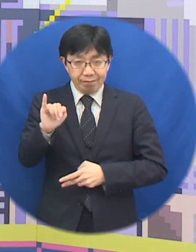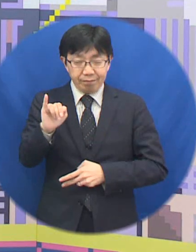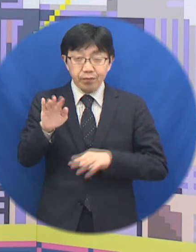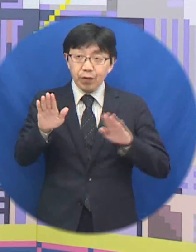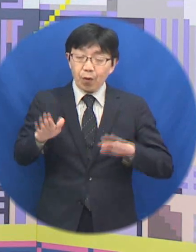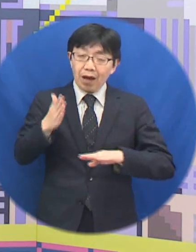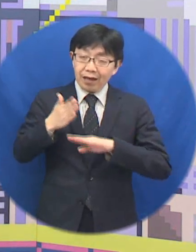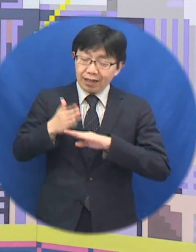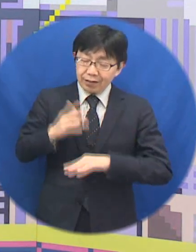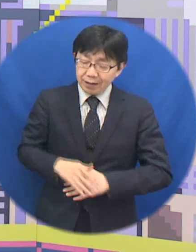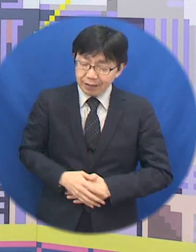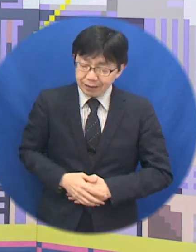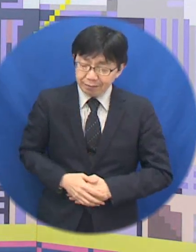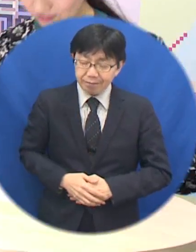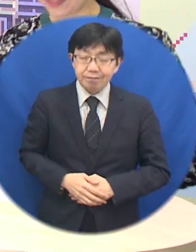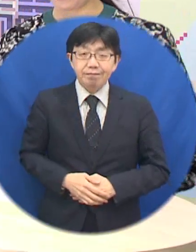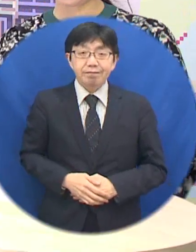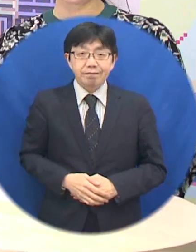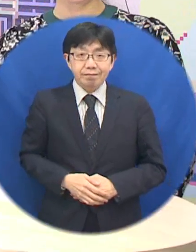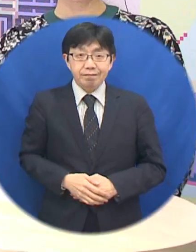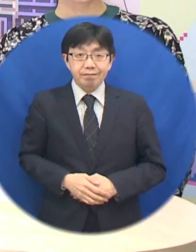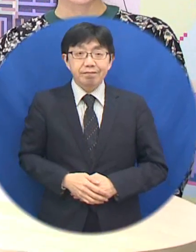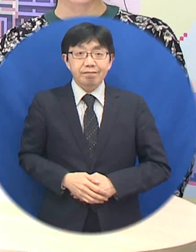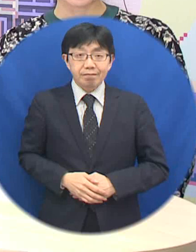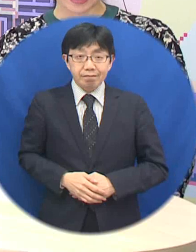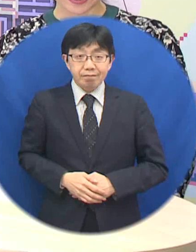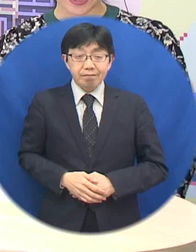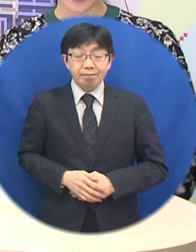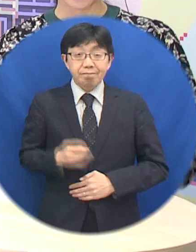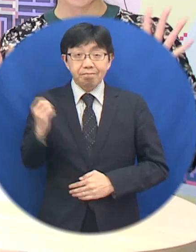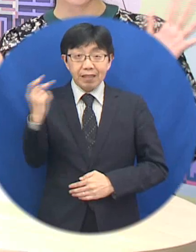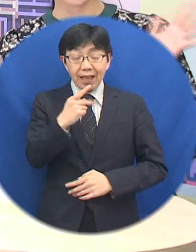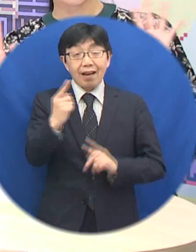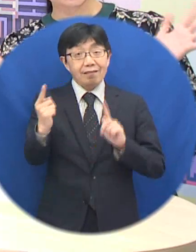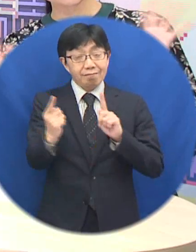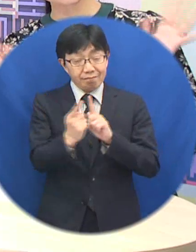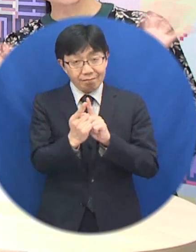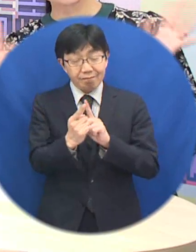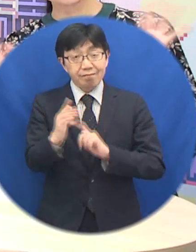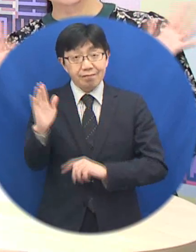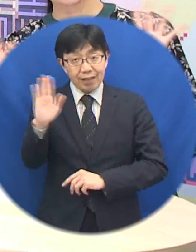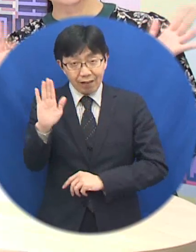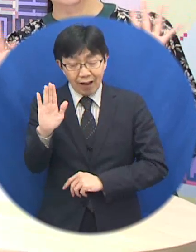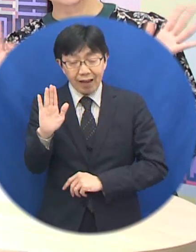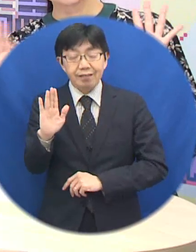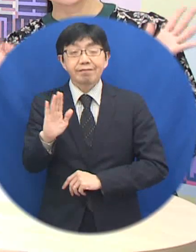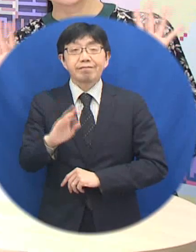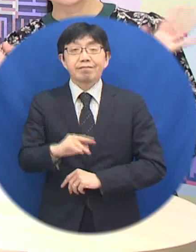ありがとうございました。 ありがとうございました。 ではまた次回です。さようなら。